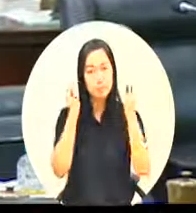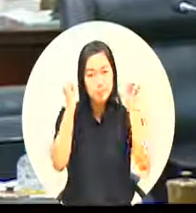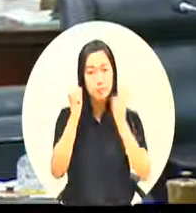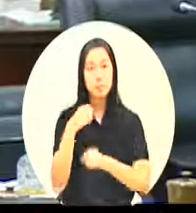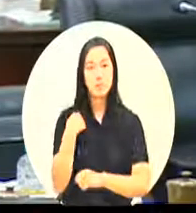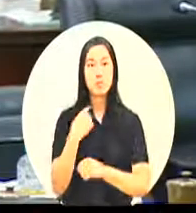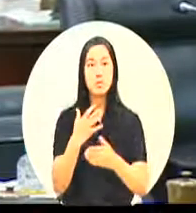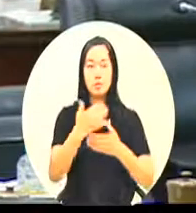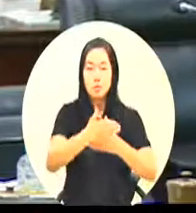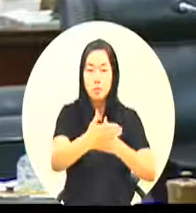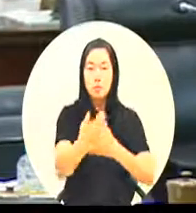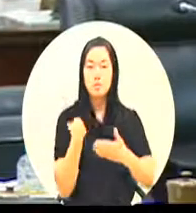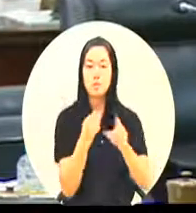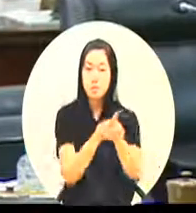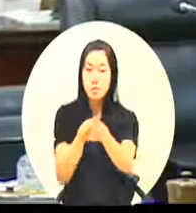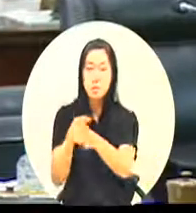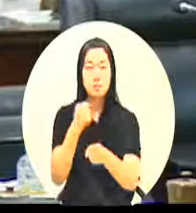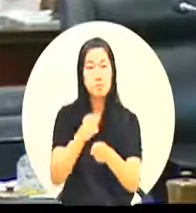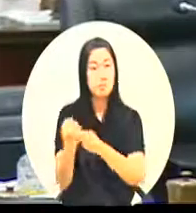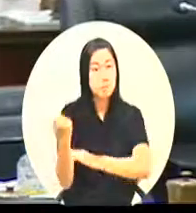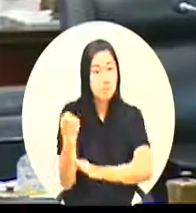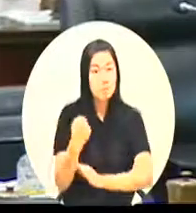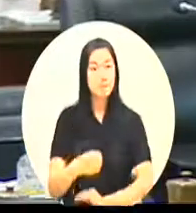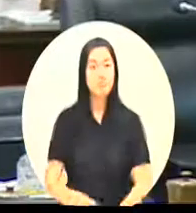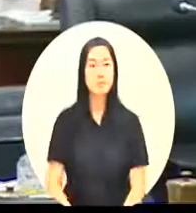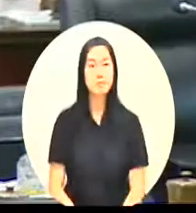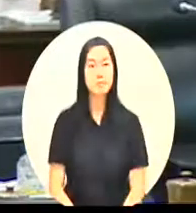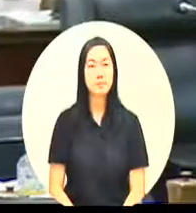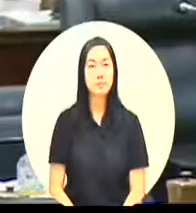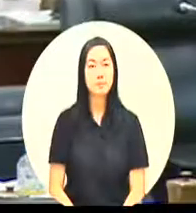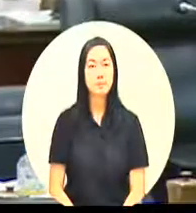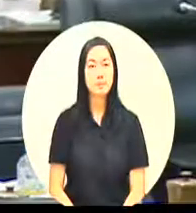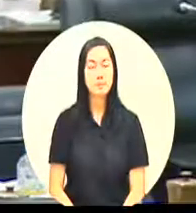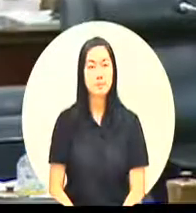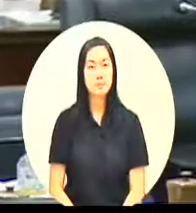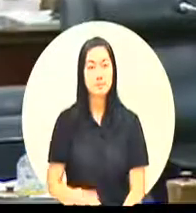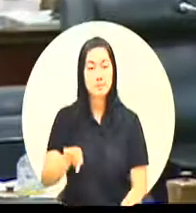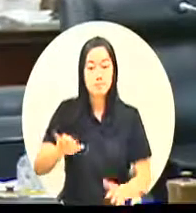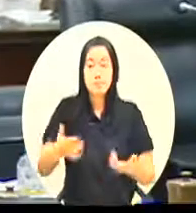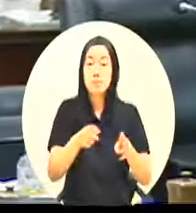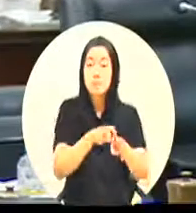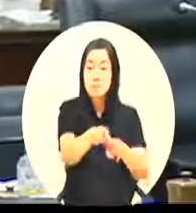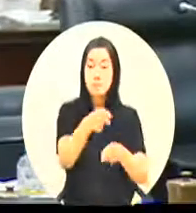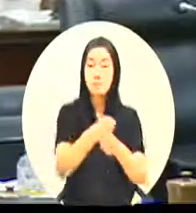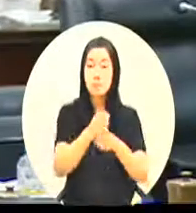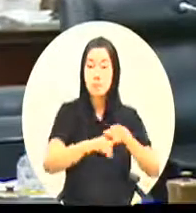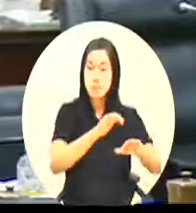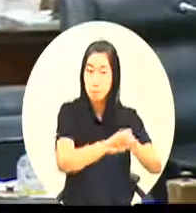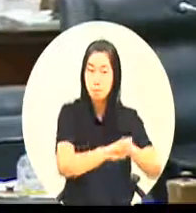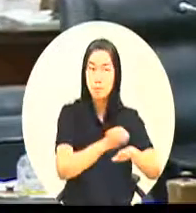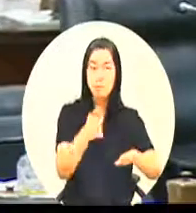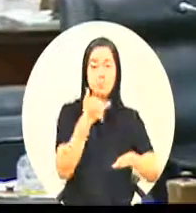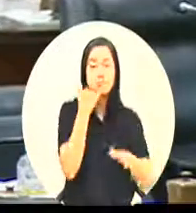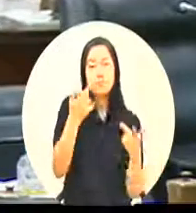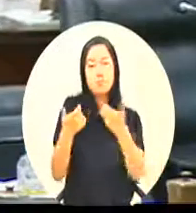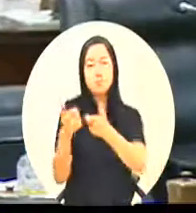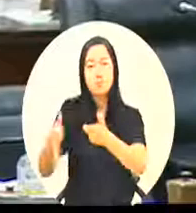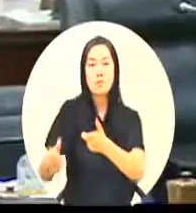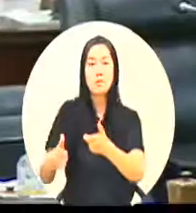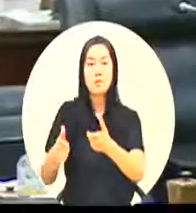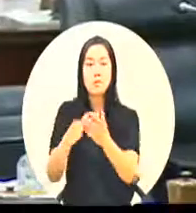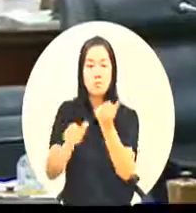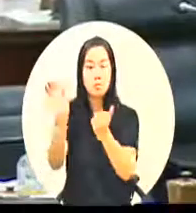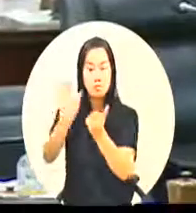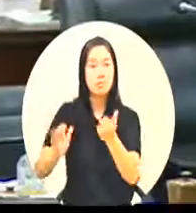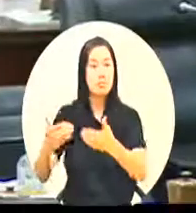这个进度在执行。 好，局长请坐哈。那我想轻轨的完工哈，就才可以符合整个生态交通，因为毕